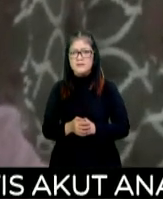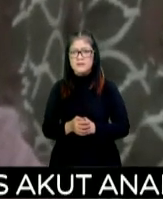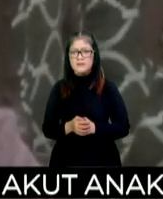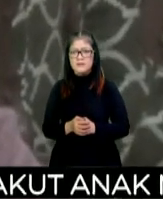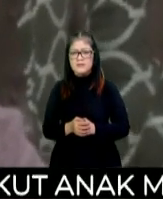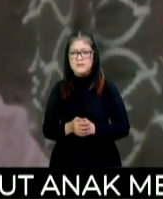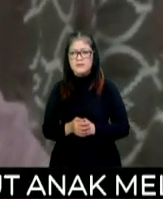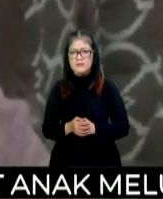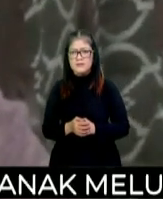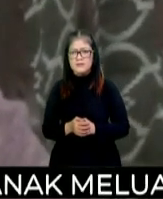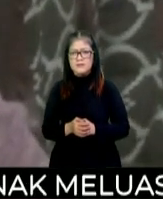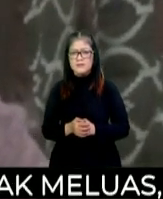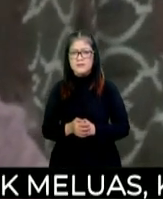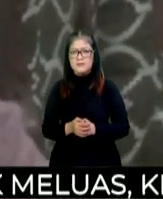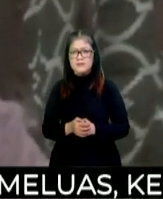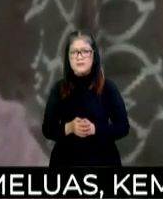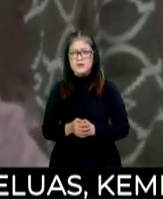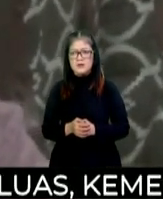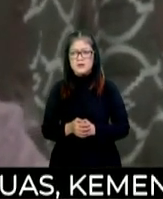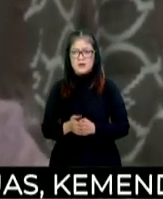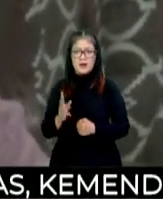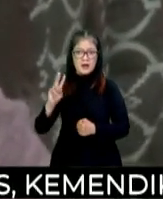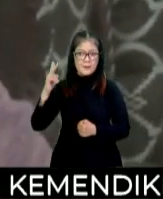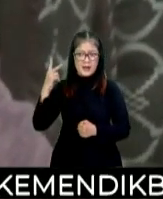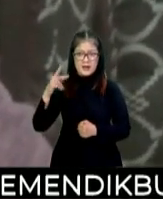apapun yang kemarin putri saya